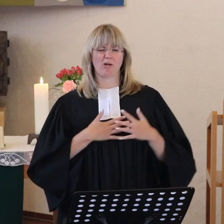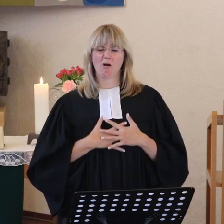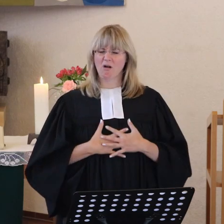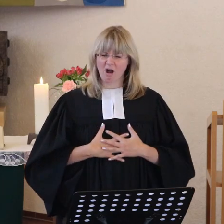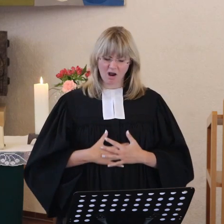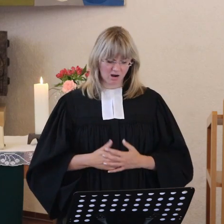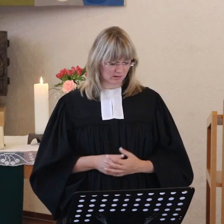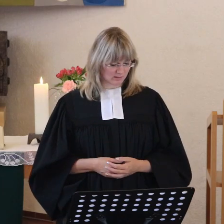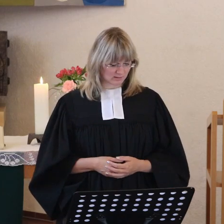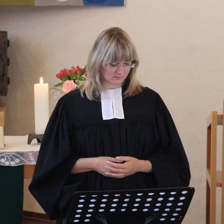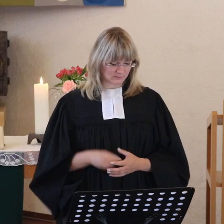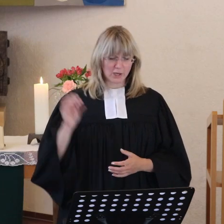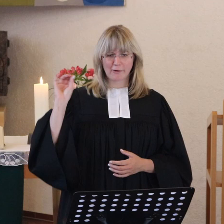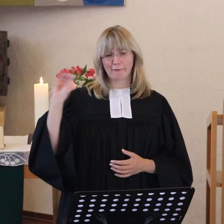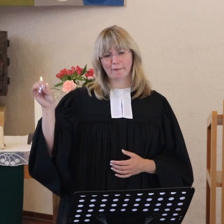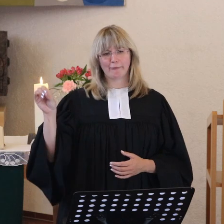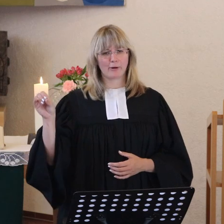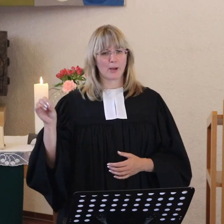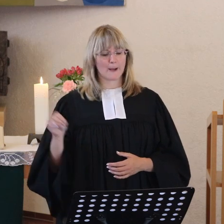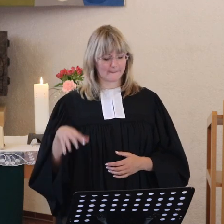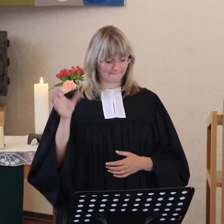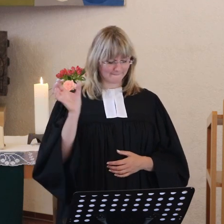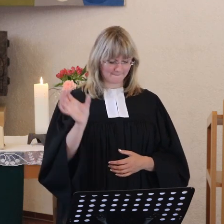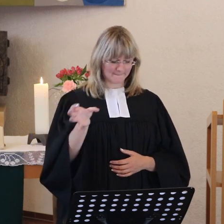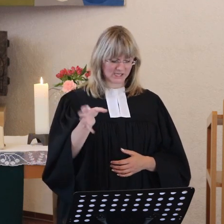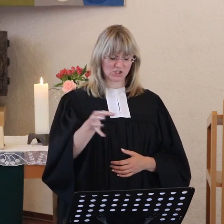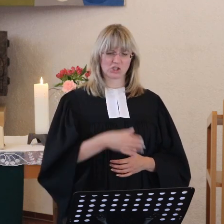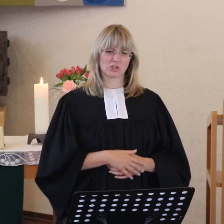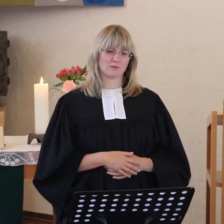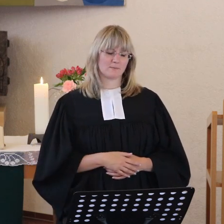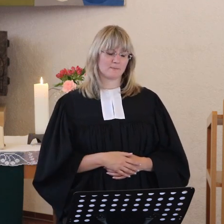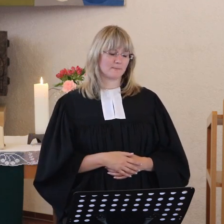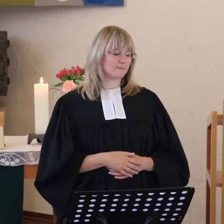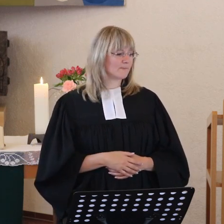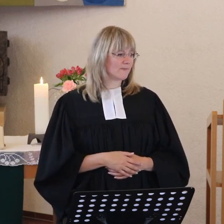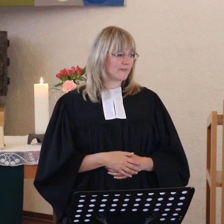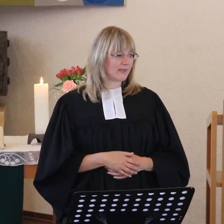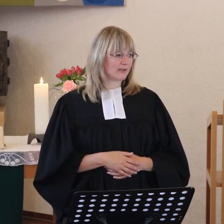Für die Menschen im Jemen, die unter Krieg und Hunger leiden.